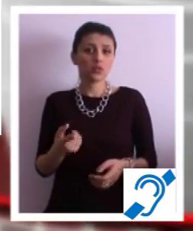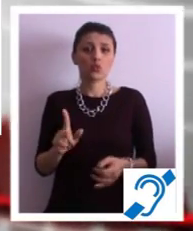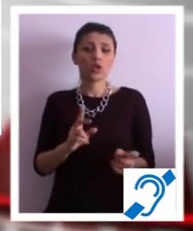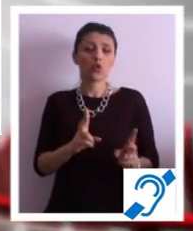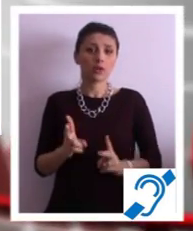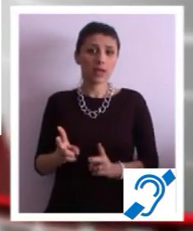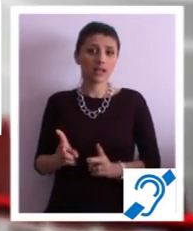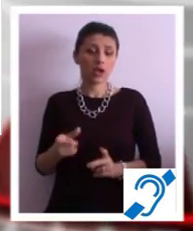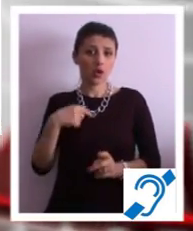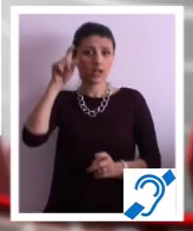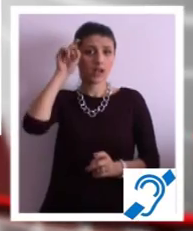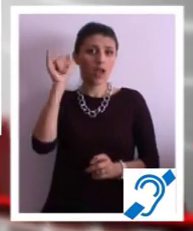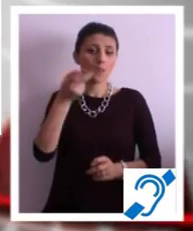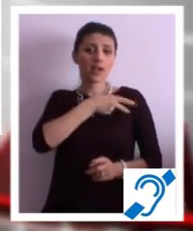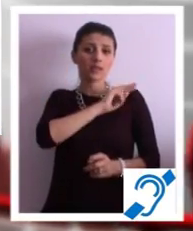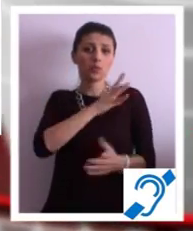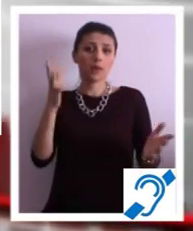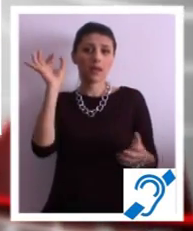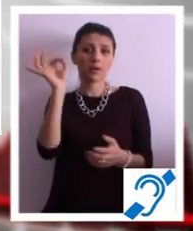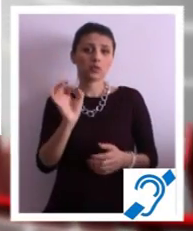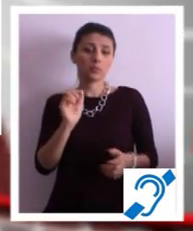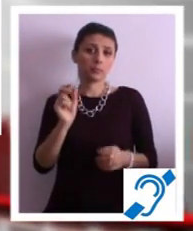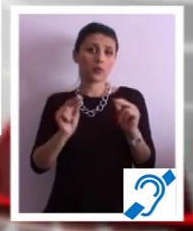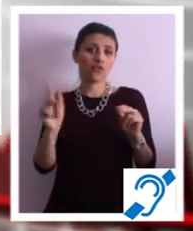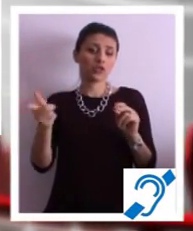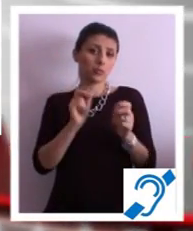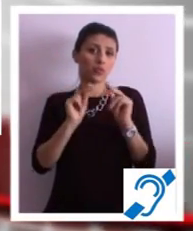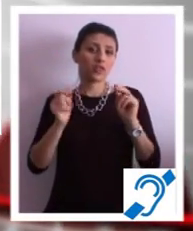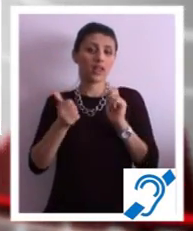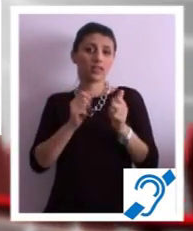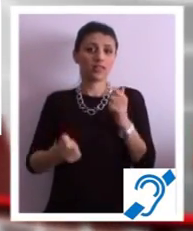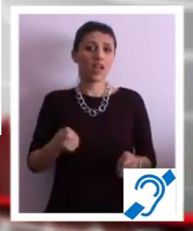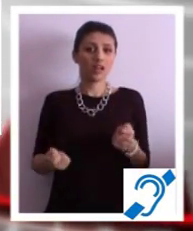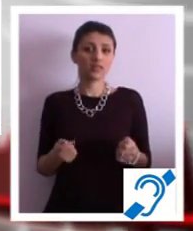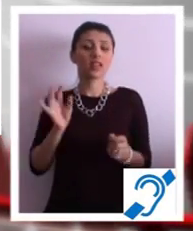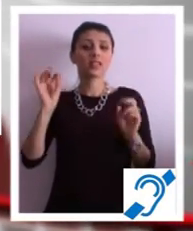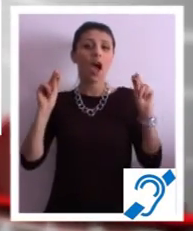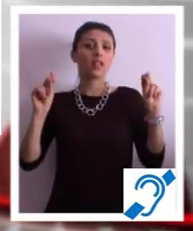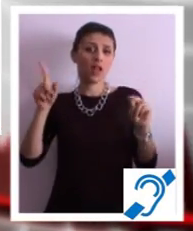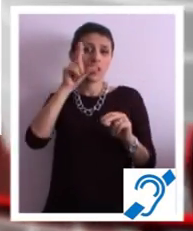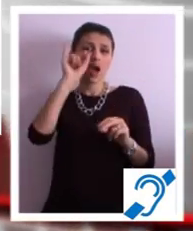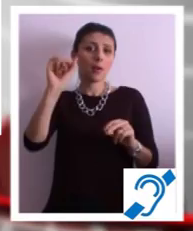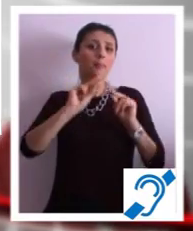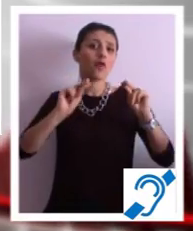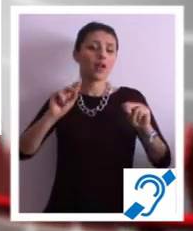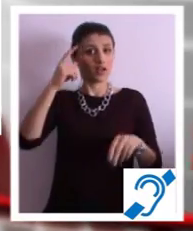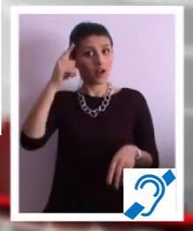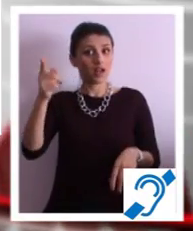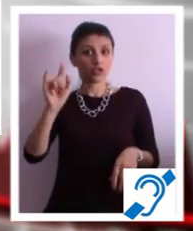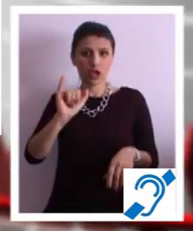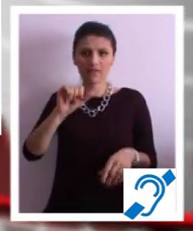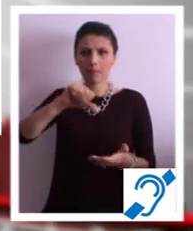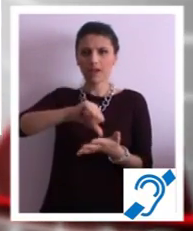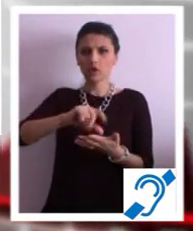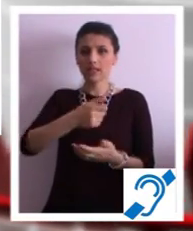normal. Eu cred că acum răspunde în mare măsură domnul profesor de dansuri. Tatăl profesorului, un cunoscut artist, crede că la mijloc este o